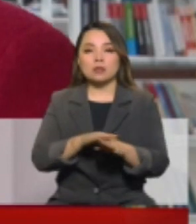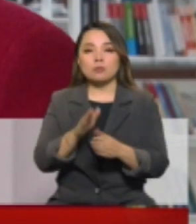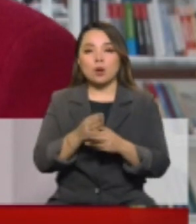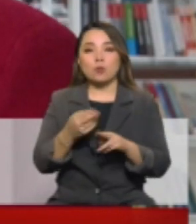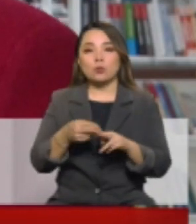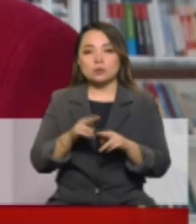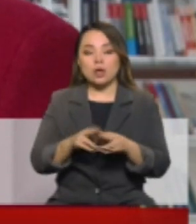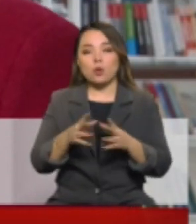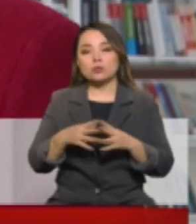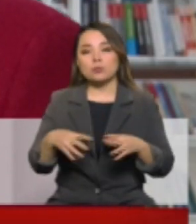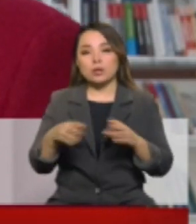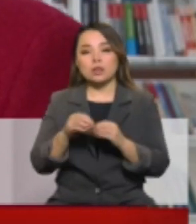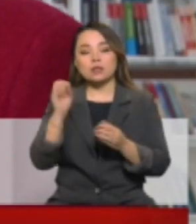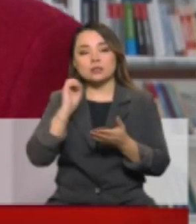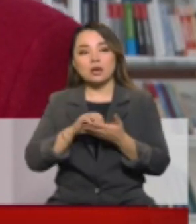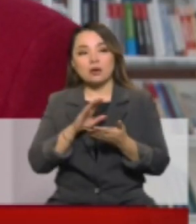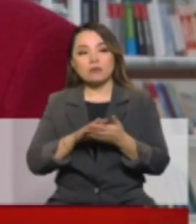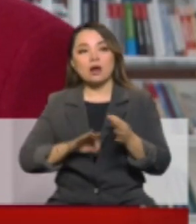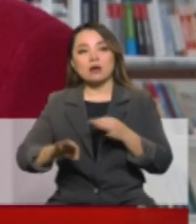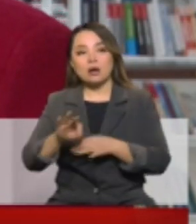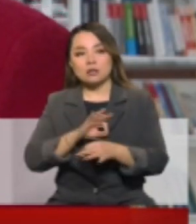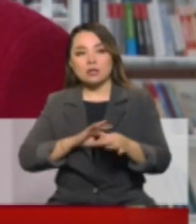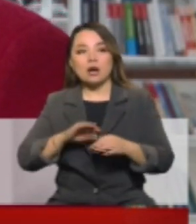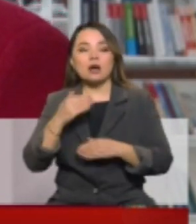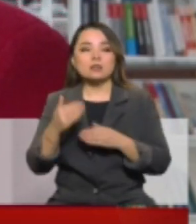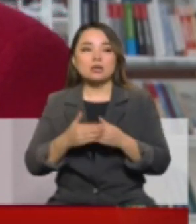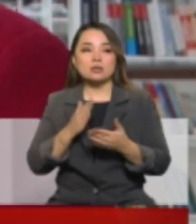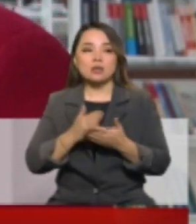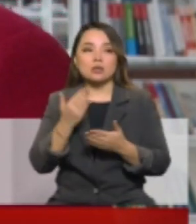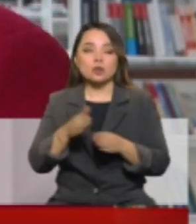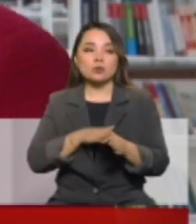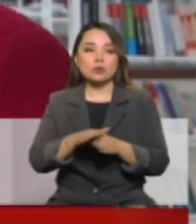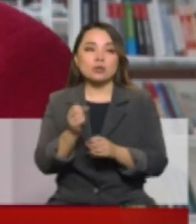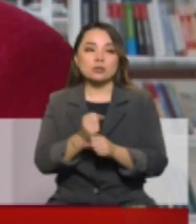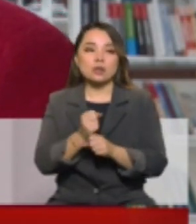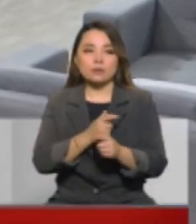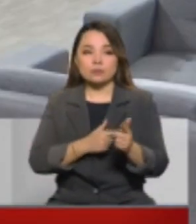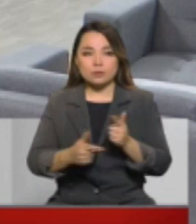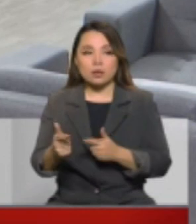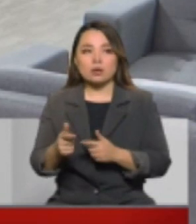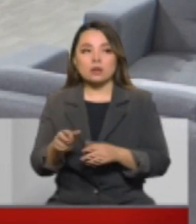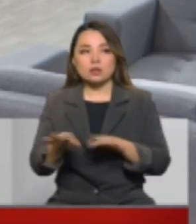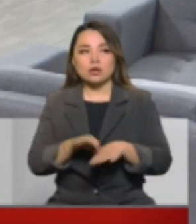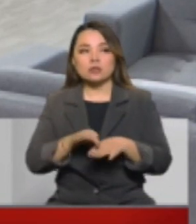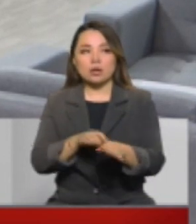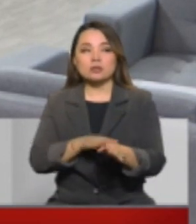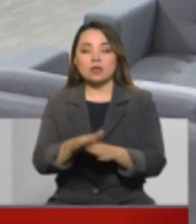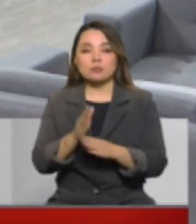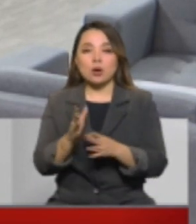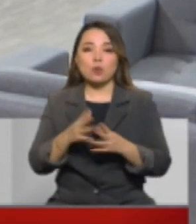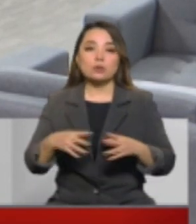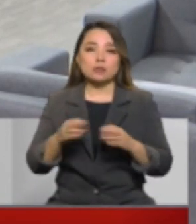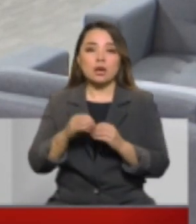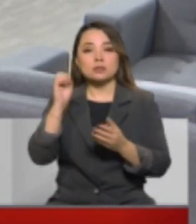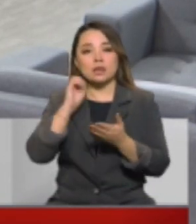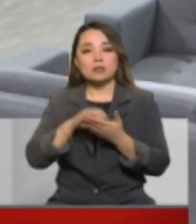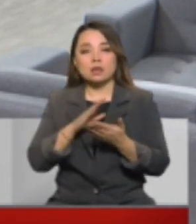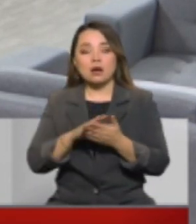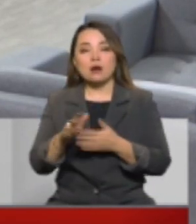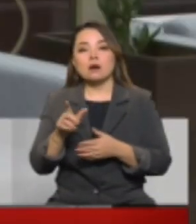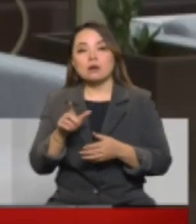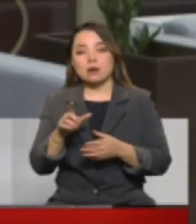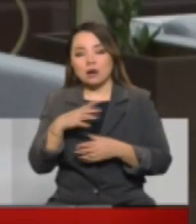Бұл осы отбасының цифрлық картасының аясындағы жүзеге асырып жатқан шаралар. Отбасының цифрлық